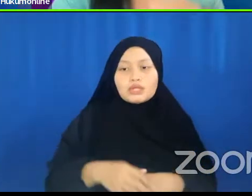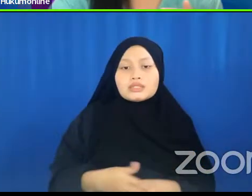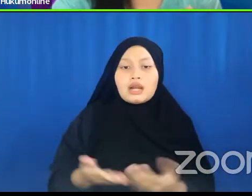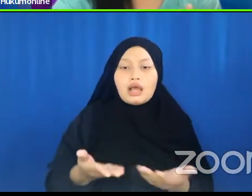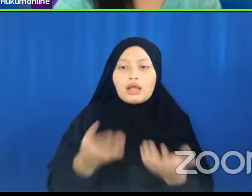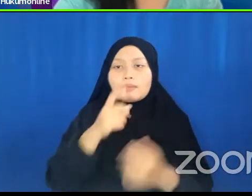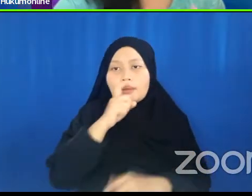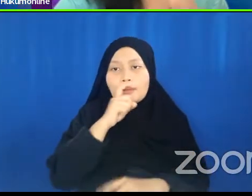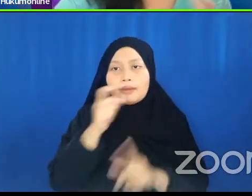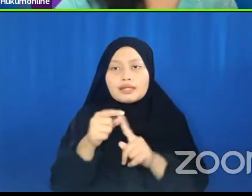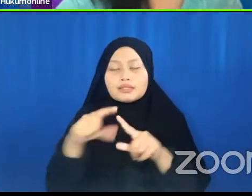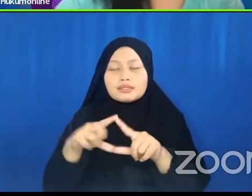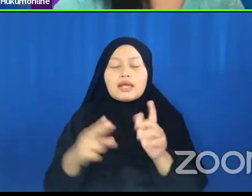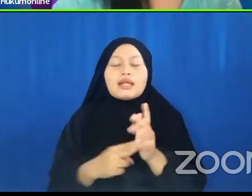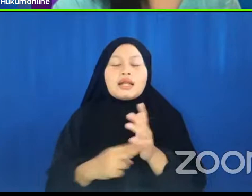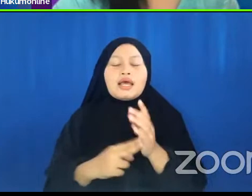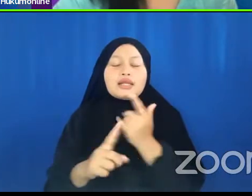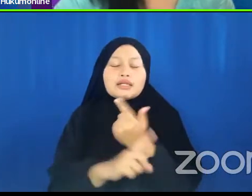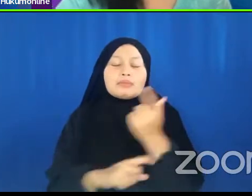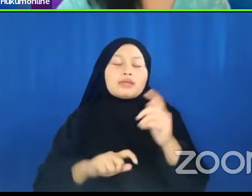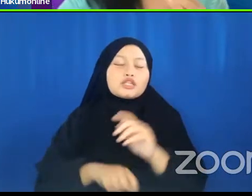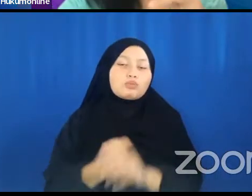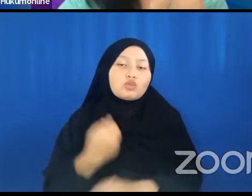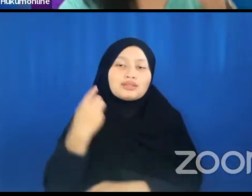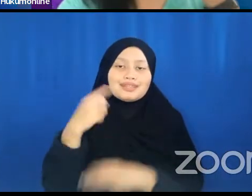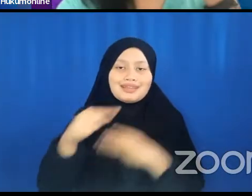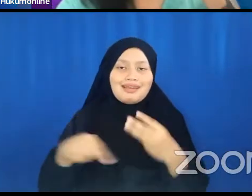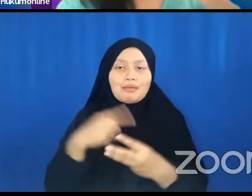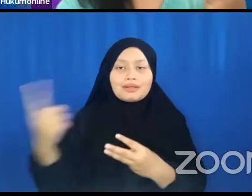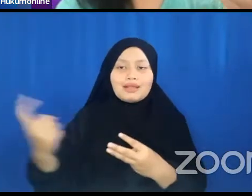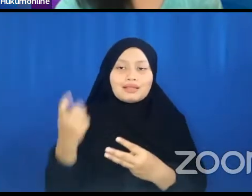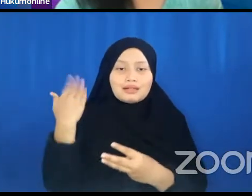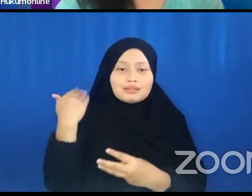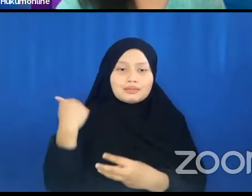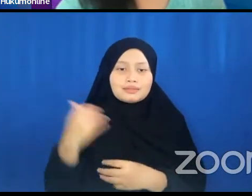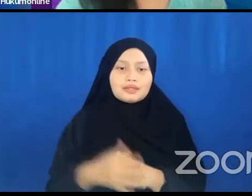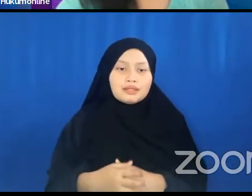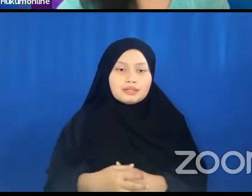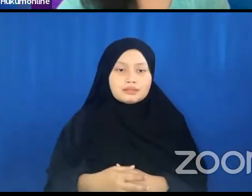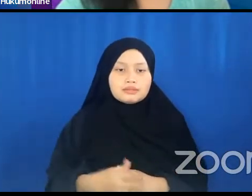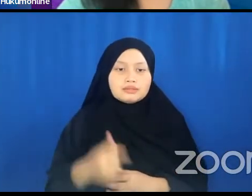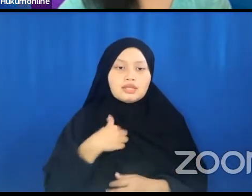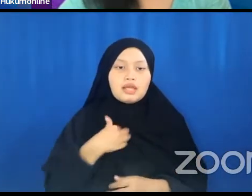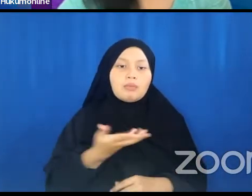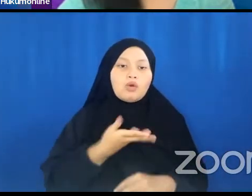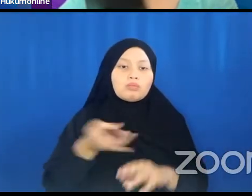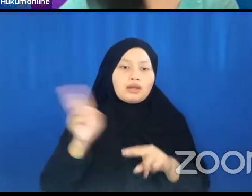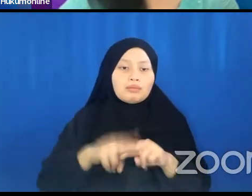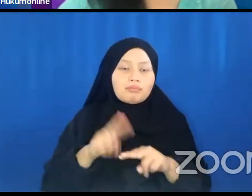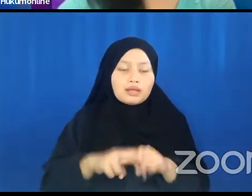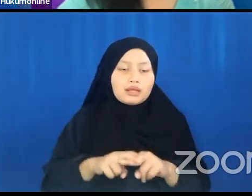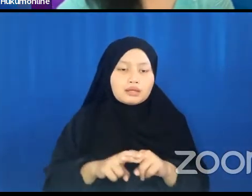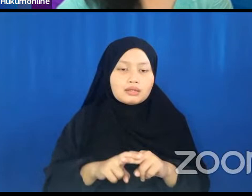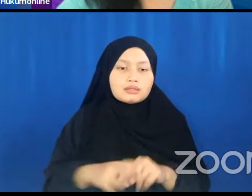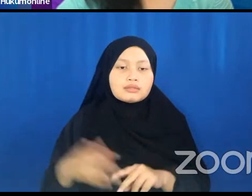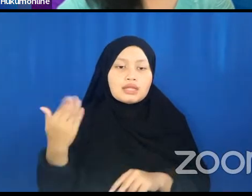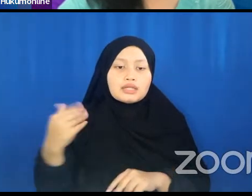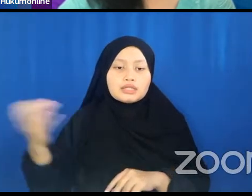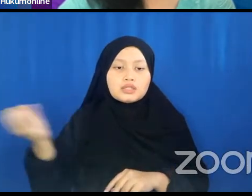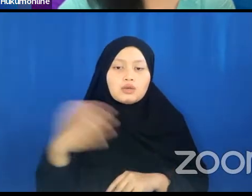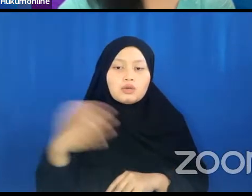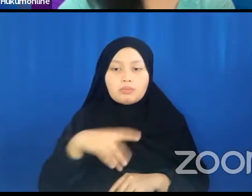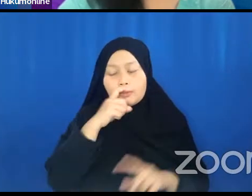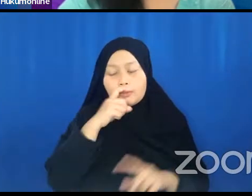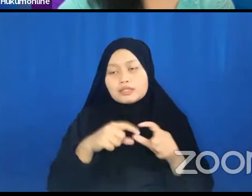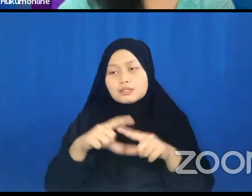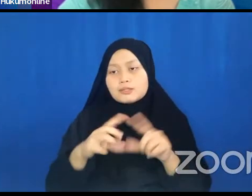untuk merespon tiga pertanyaan ini mungkin tadi saya ingin menambahkan juga gede tadi udah dijawab oleh pasien